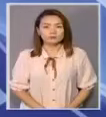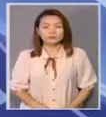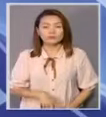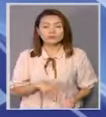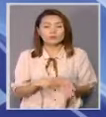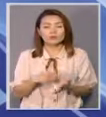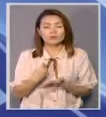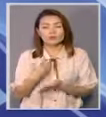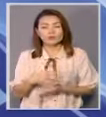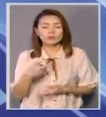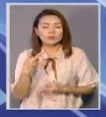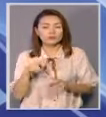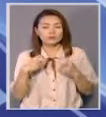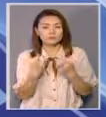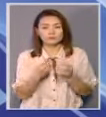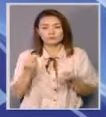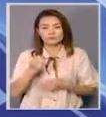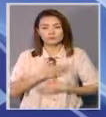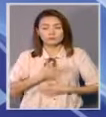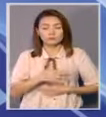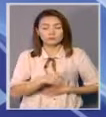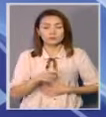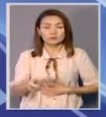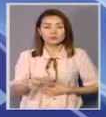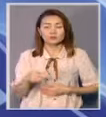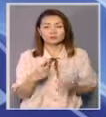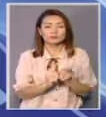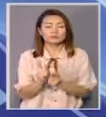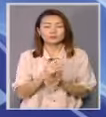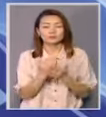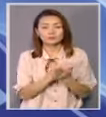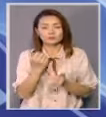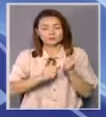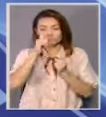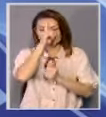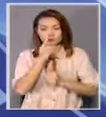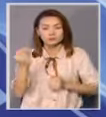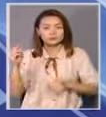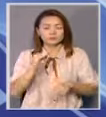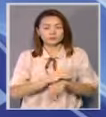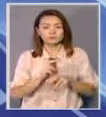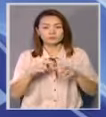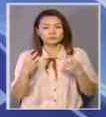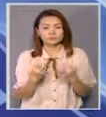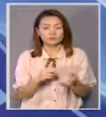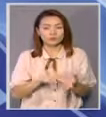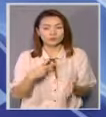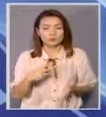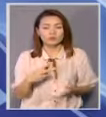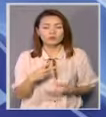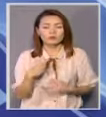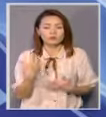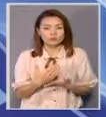Құны қымбат комиссия, сапасыз қызмет. Атыраулық тұрғындар термо жаңғырту бойынша ай сайынғы төлемге қосылатын комиссияның қымбаттауына